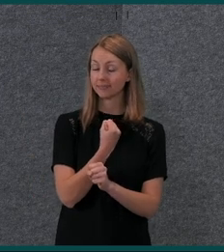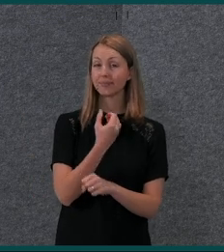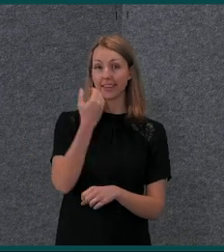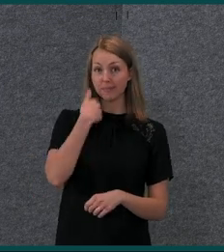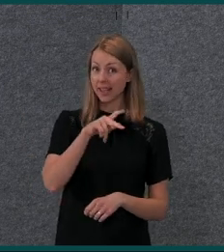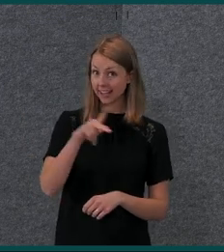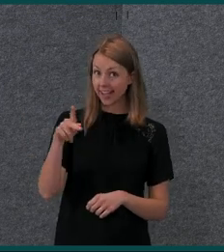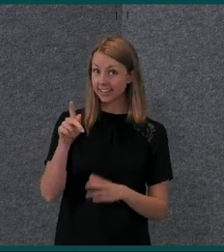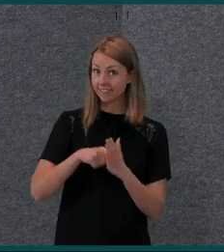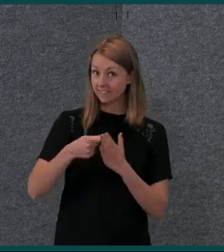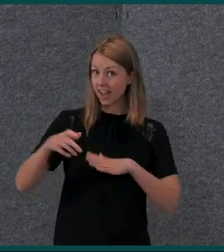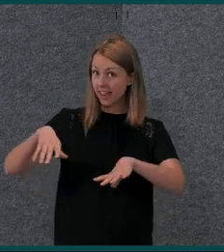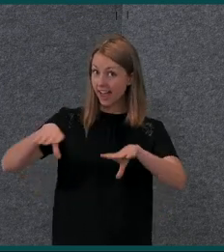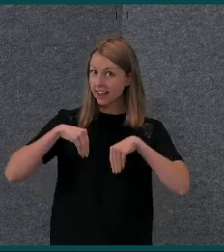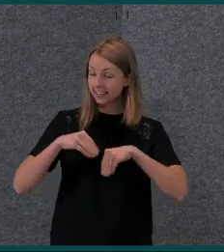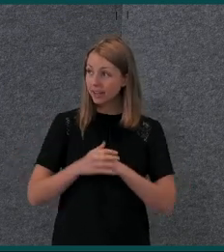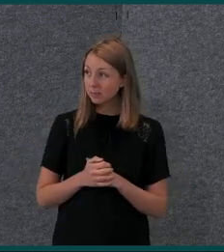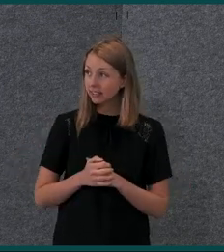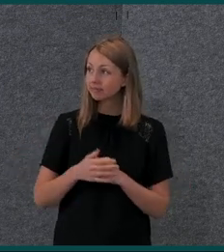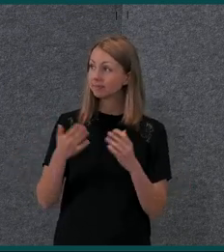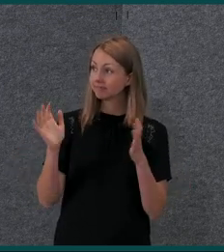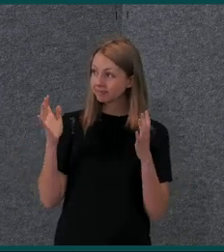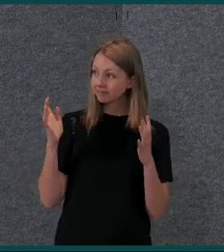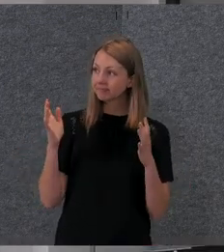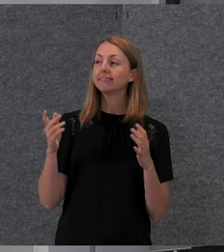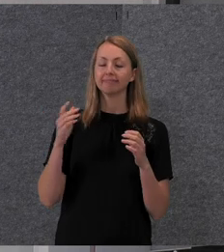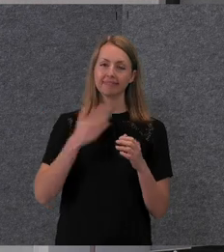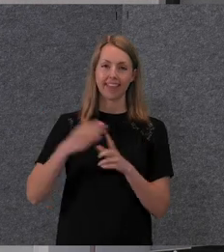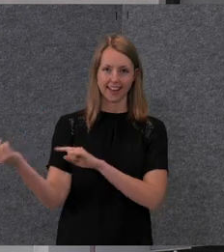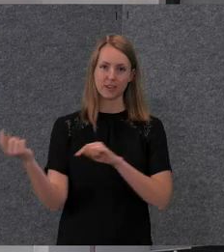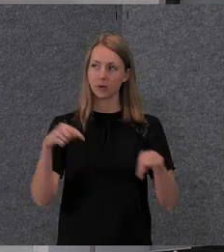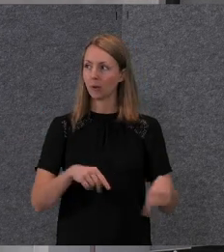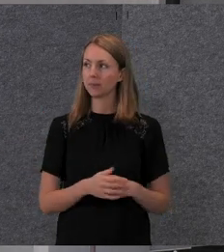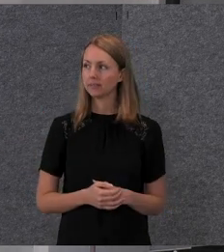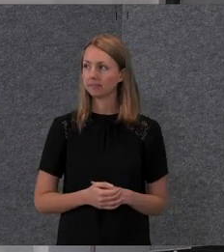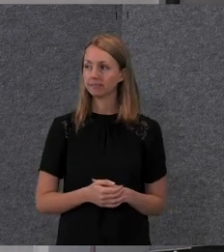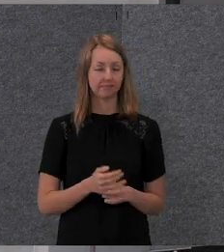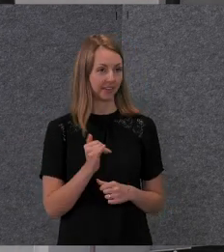die Wahl annehmen? Du kannst gerne hier nach vorne kommen.